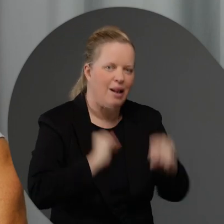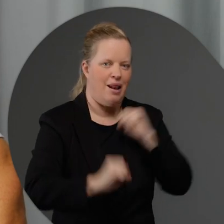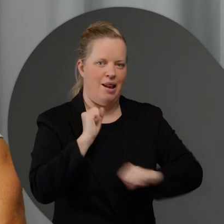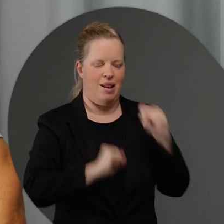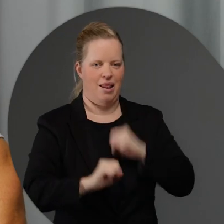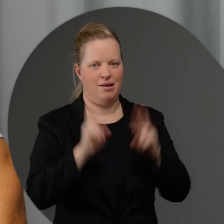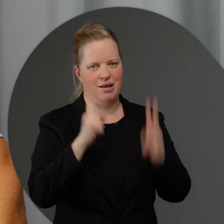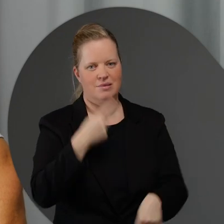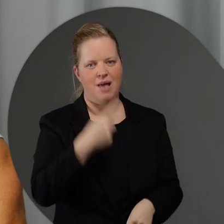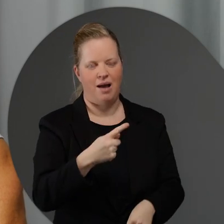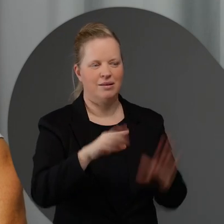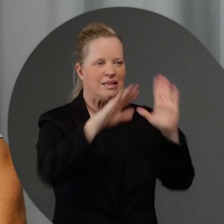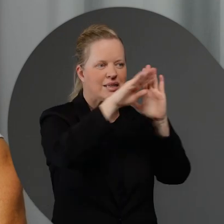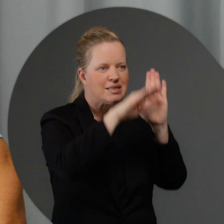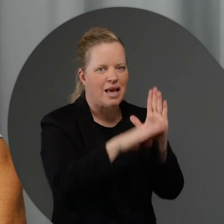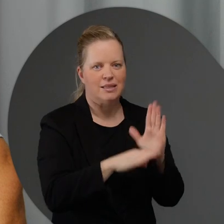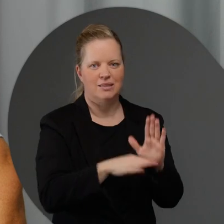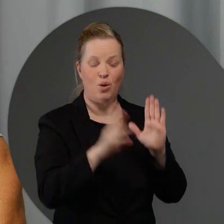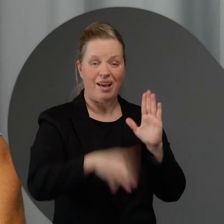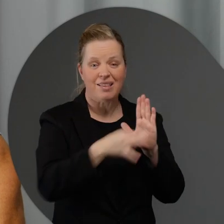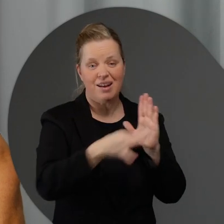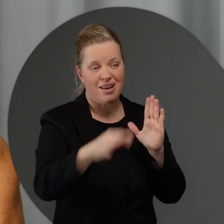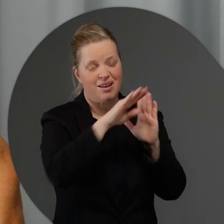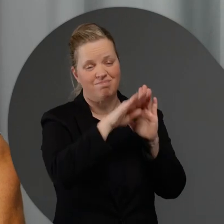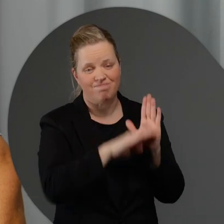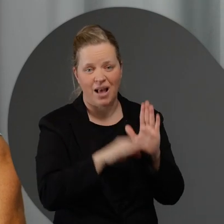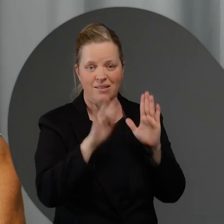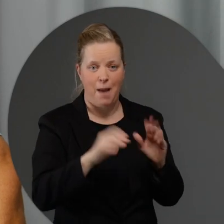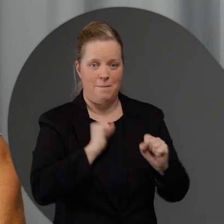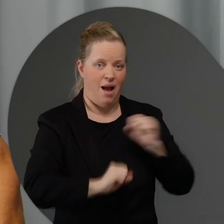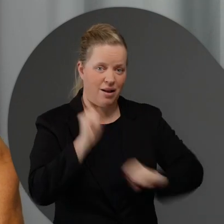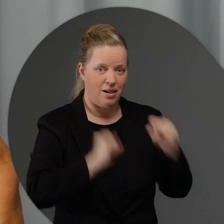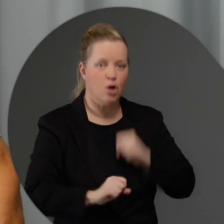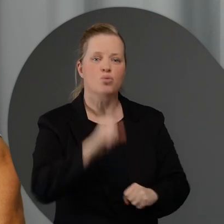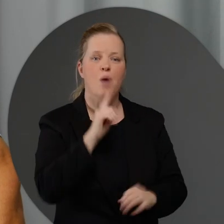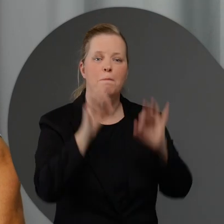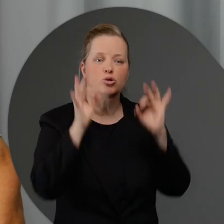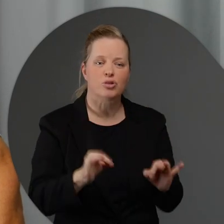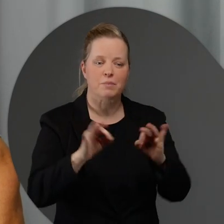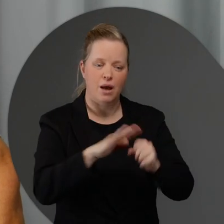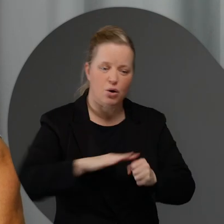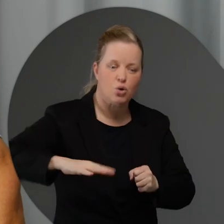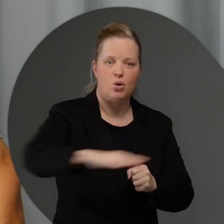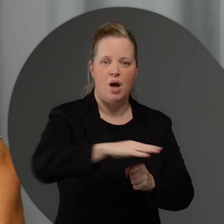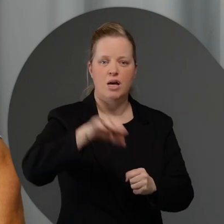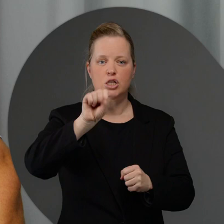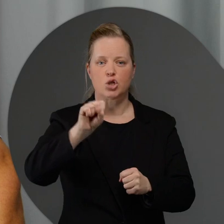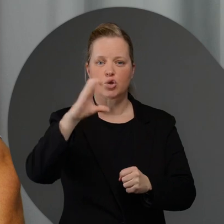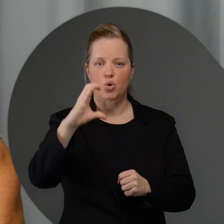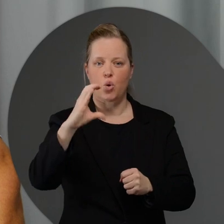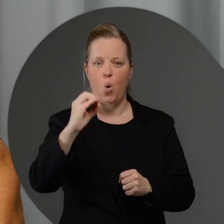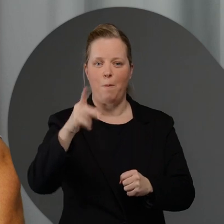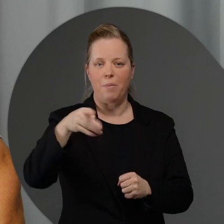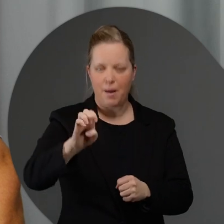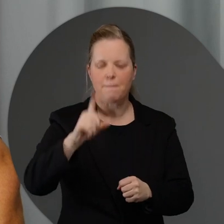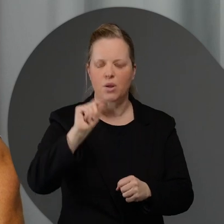eines der Mängel, sagen wir mal so, des Gesetzes oder der Richtlinie ist es, dass wir nur einen bestimmten Scope haben,